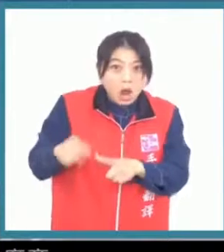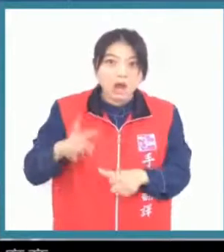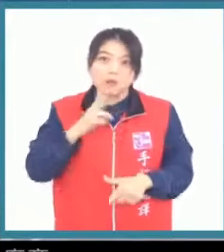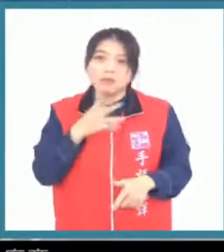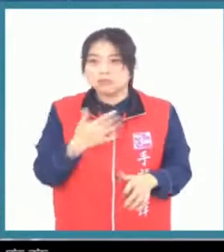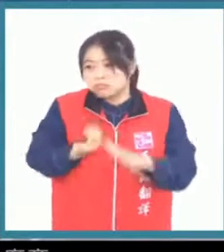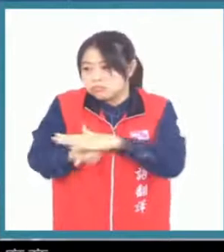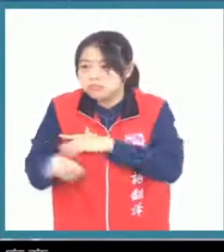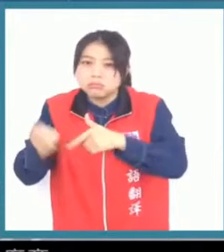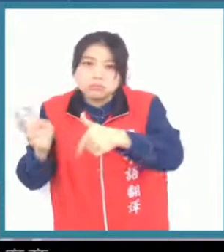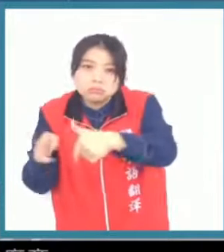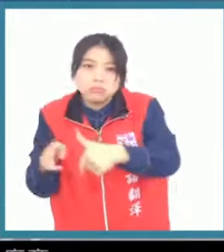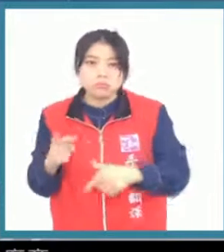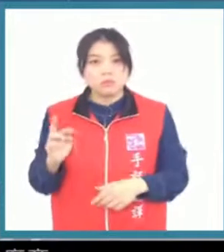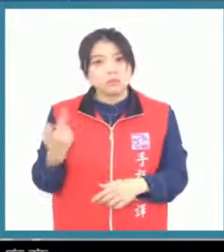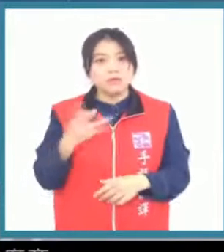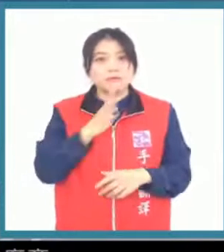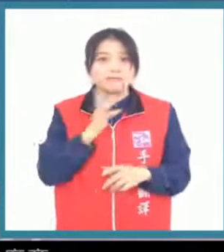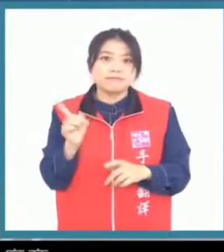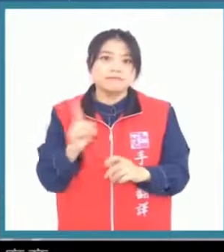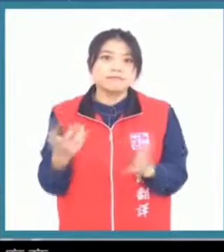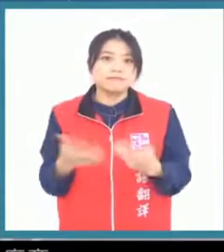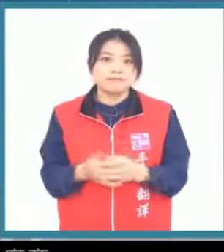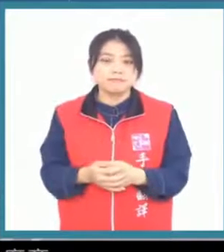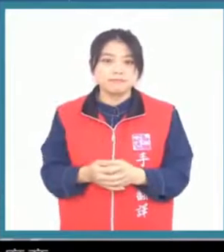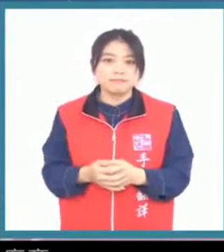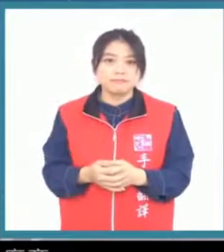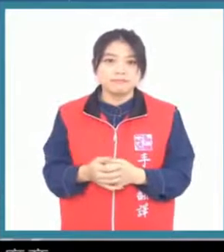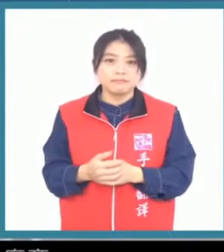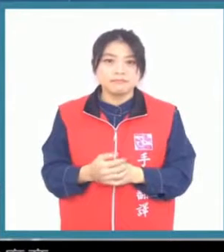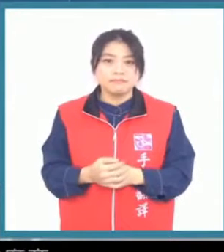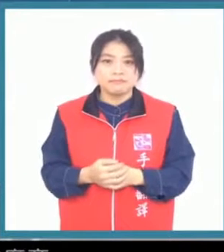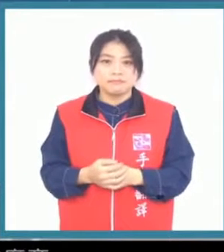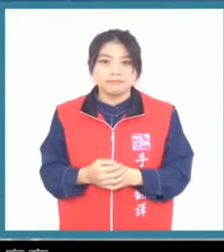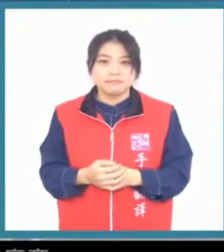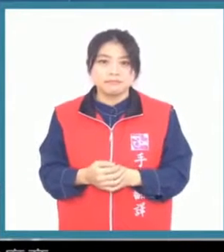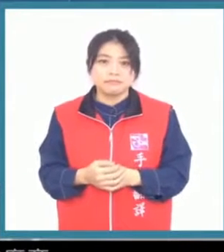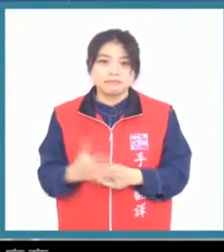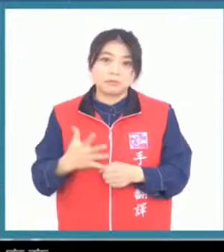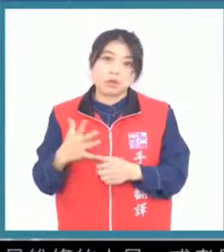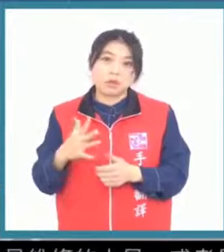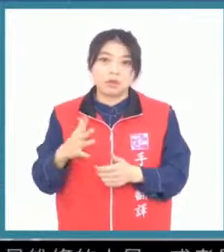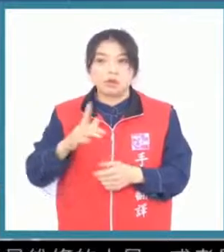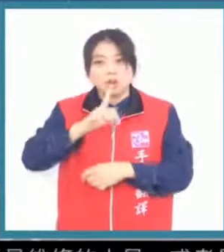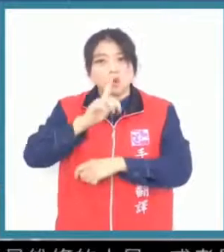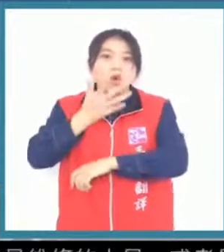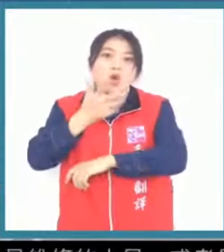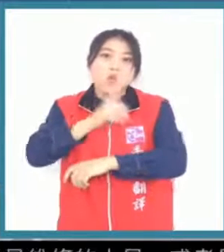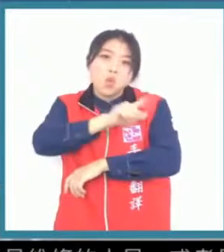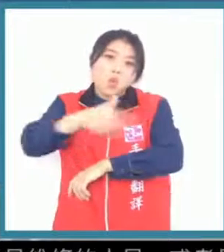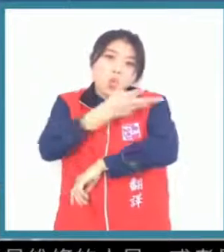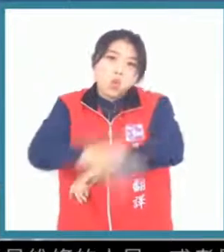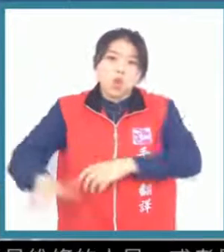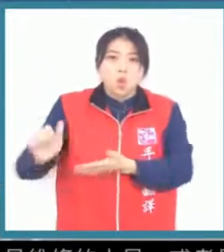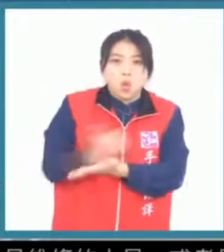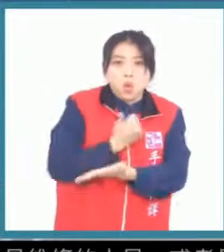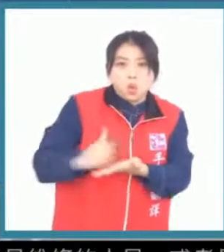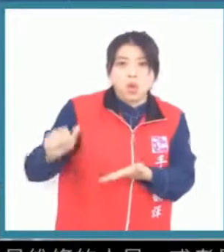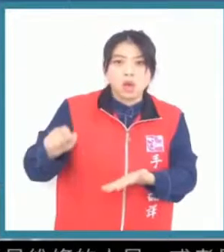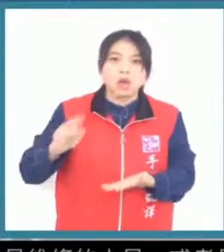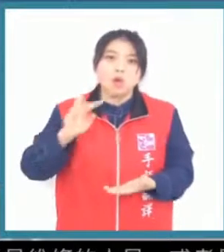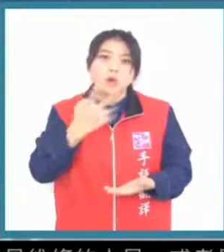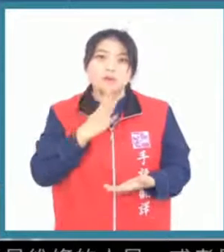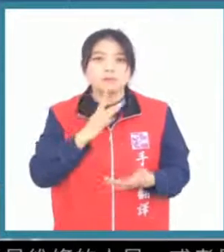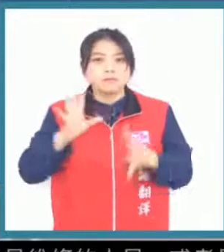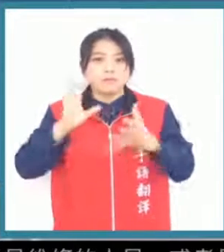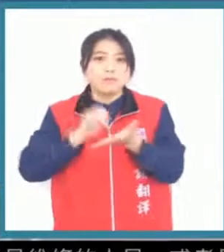的人员，或者是这个物流车队的司机，或者是报告关航